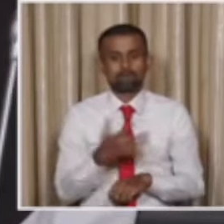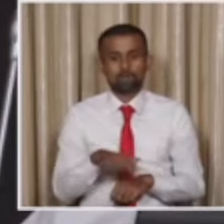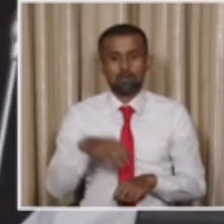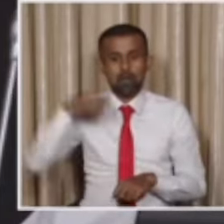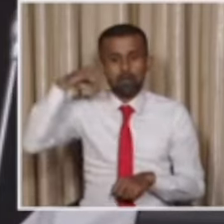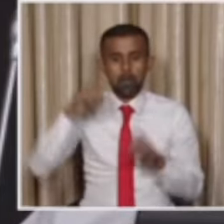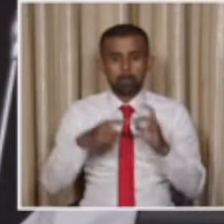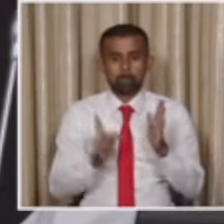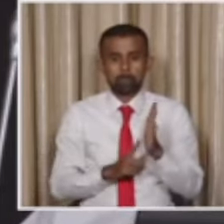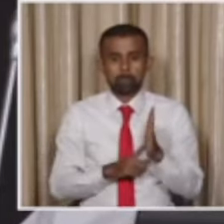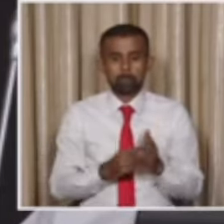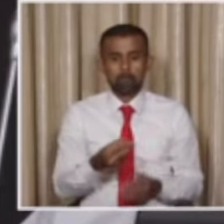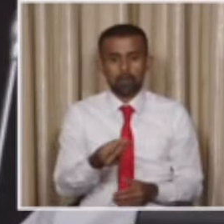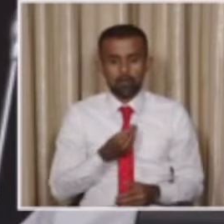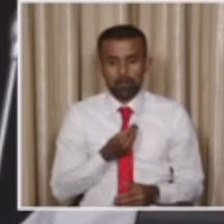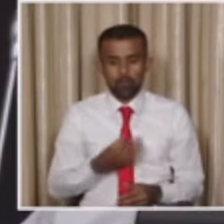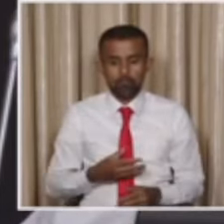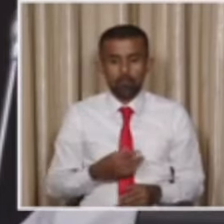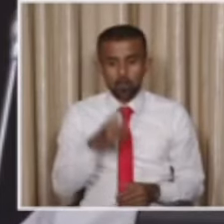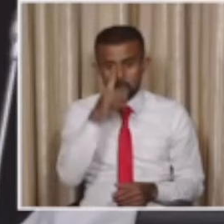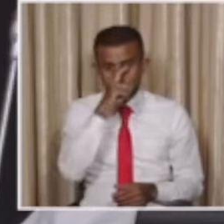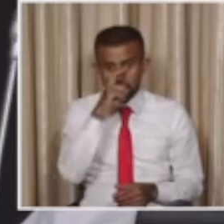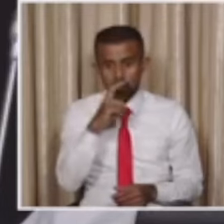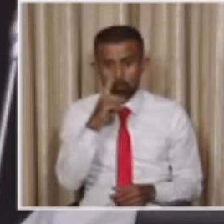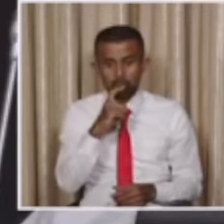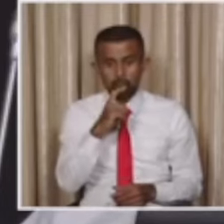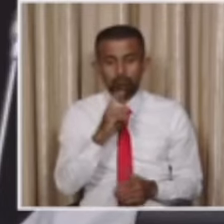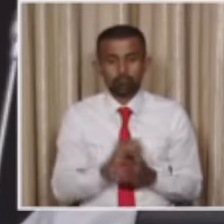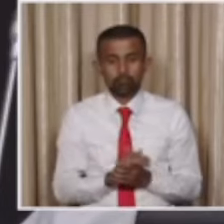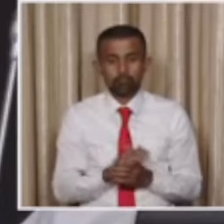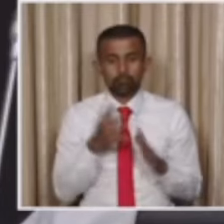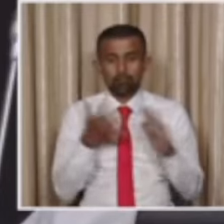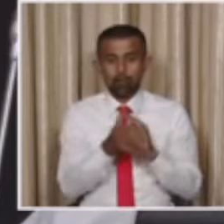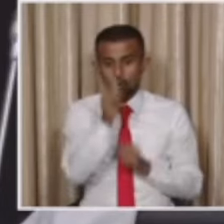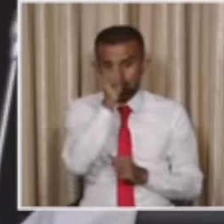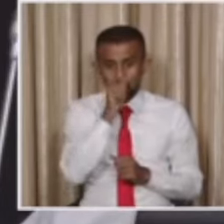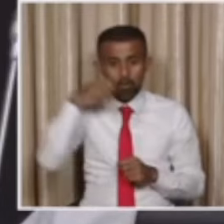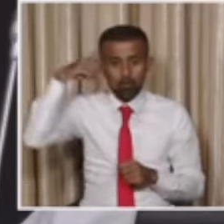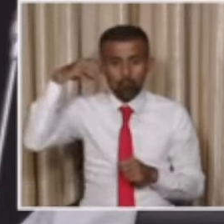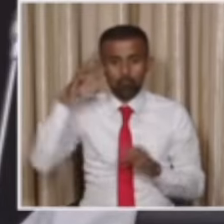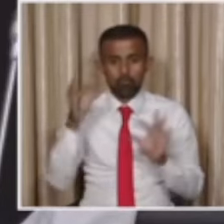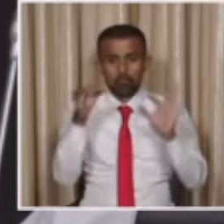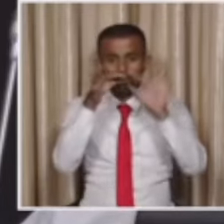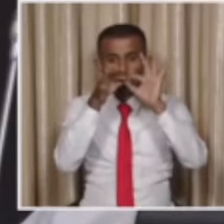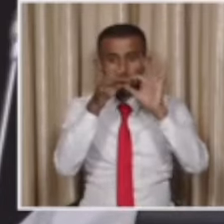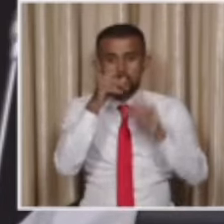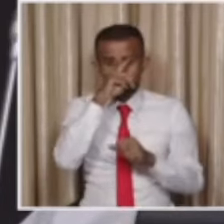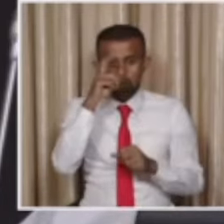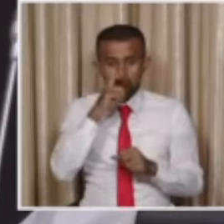අරන් තියෙනවා. ඒ අදාළ මාසවල මේ වැරදි විදියට විදුලිය සන්ධි කරපු